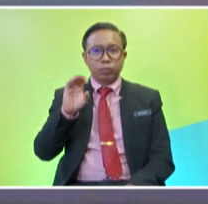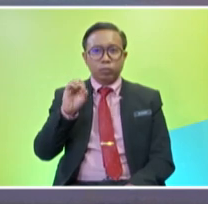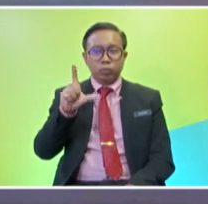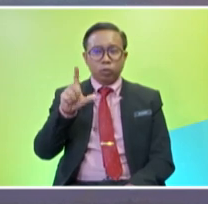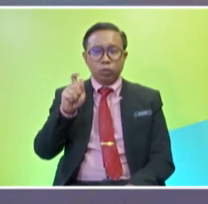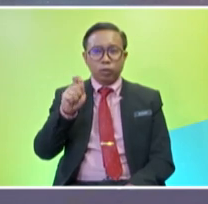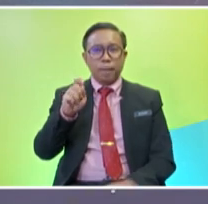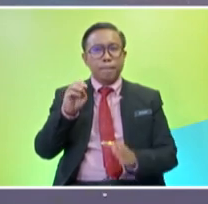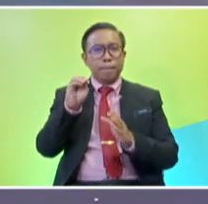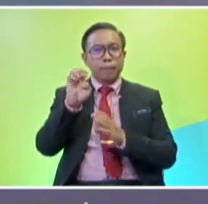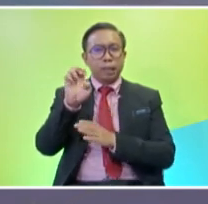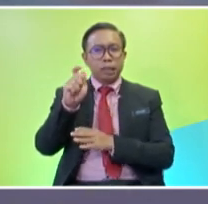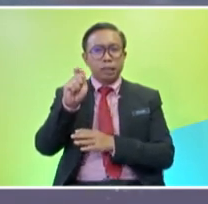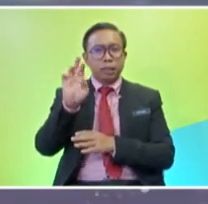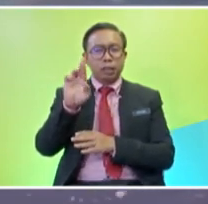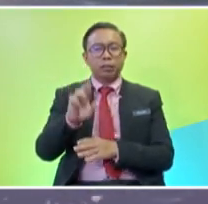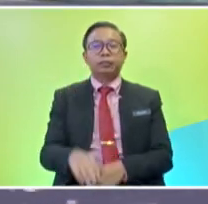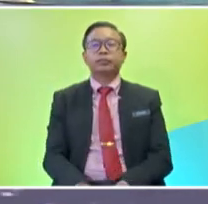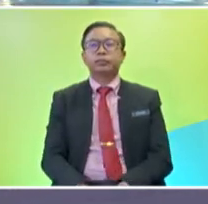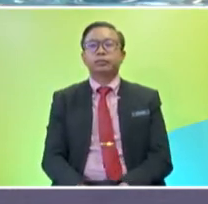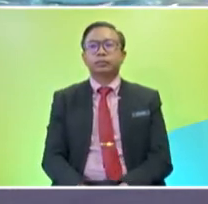kita buat eksperimen